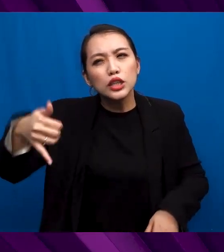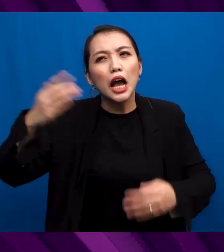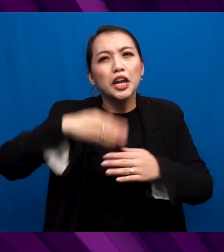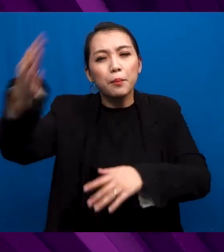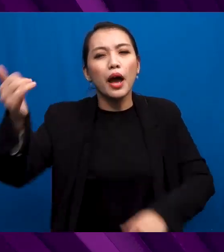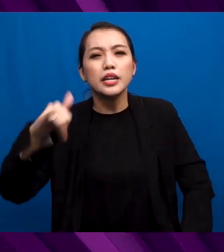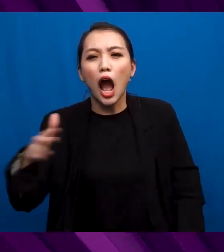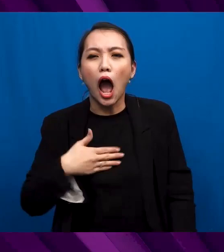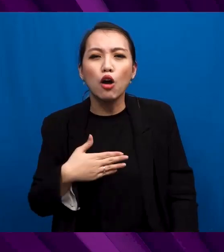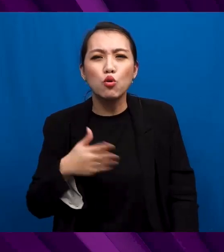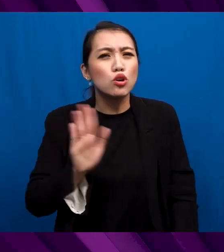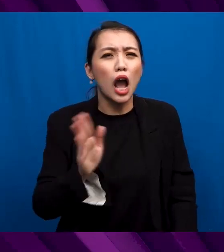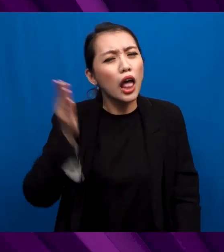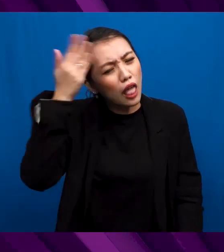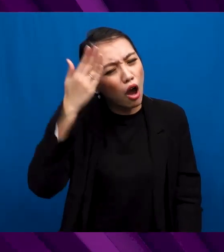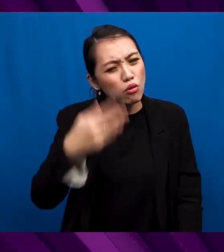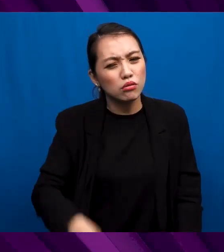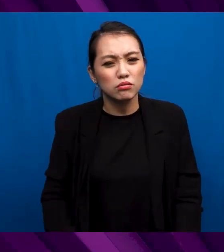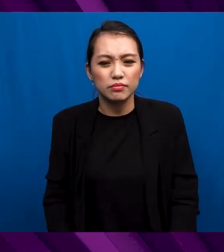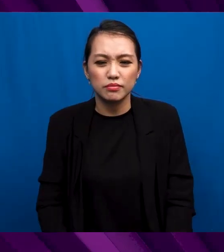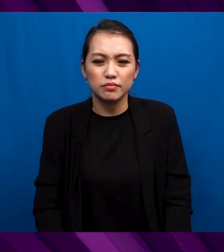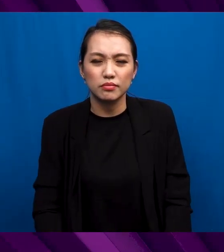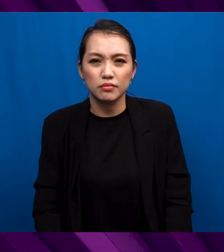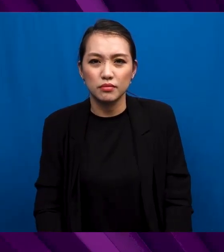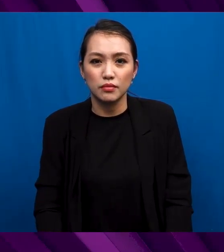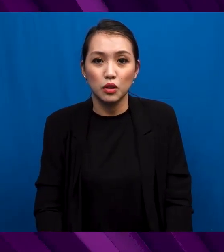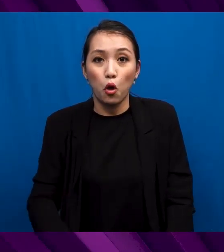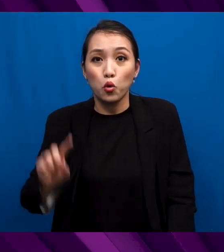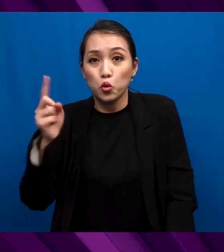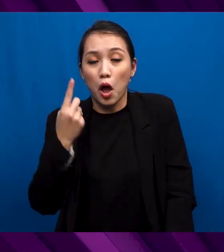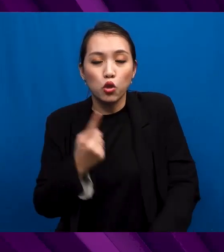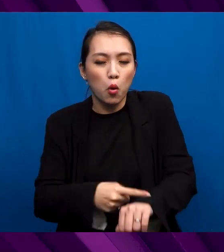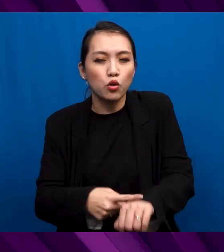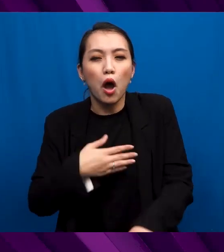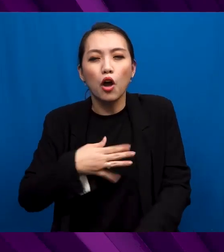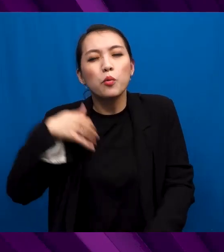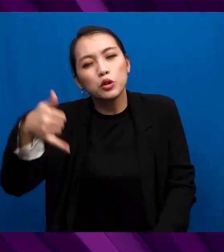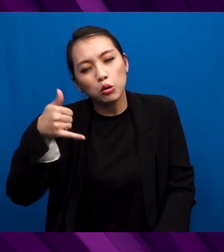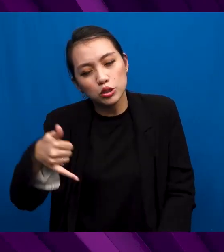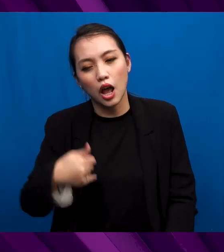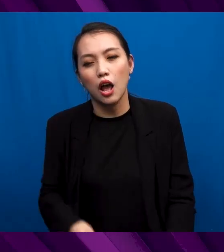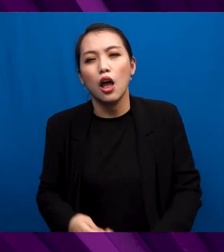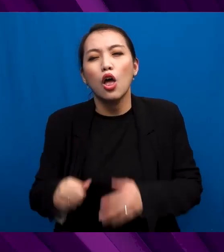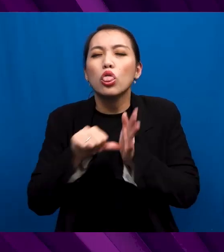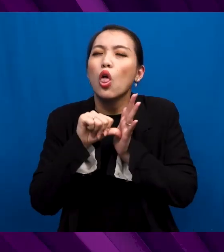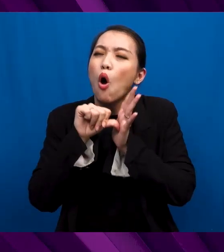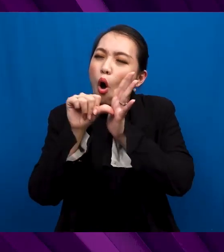manusia tupai sepandai apapun terbang sekali-kali, dia akan kecentok dengan pohon mana. When it's my turn, waktu